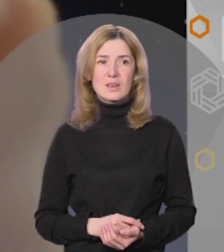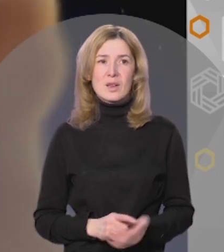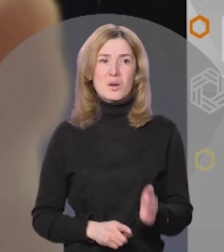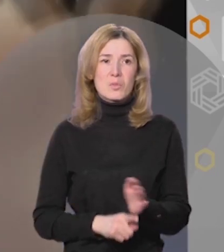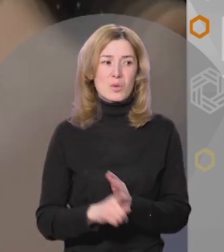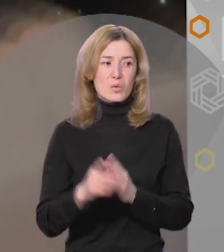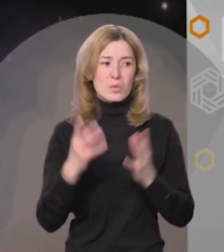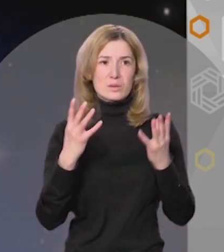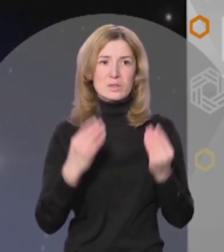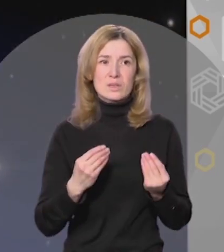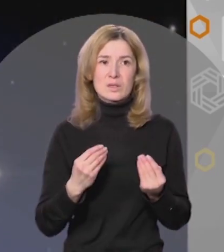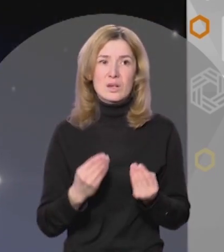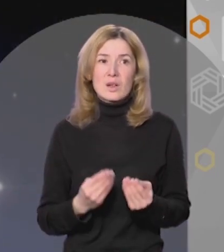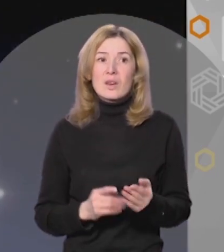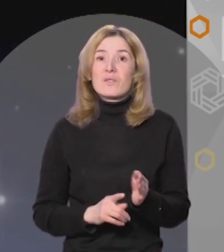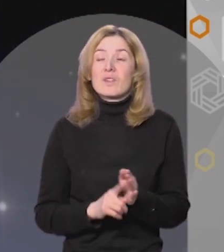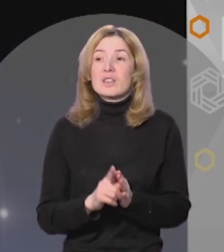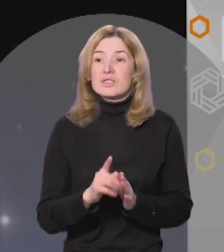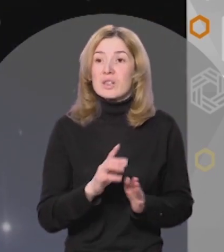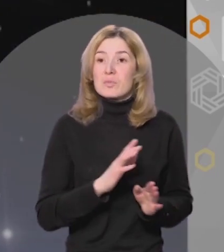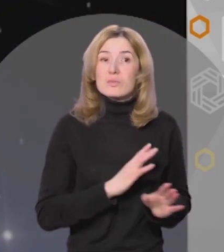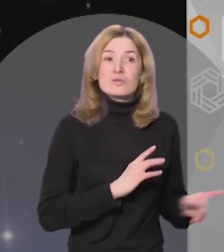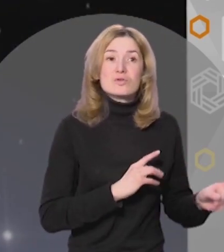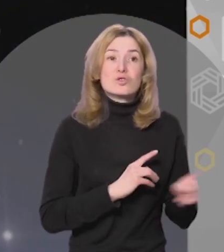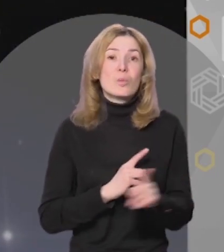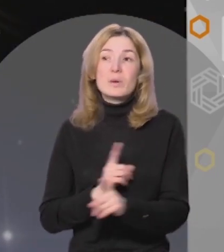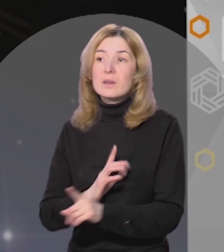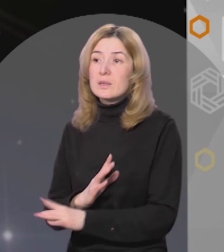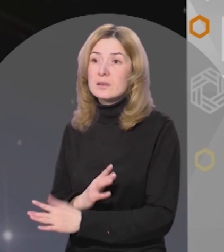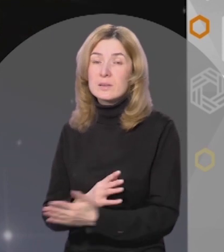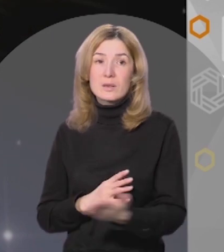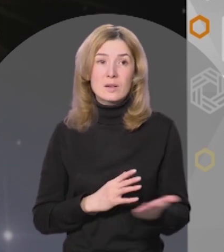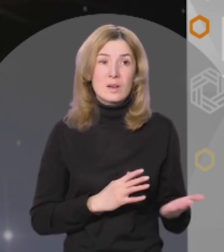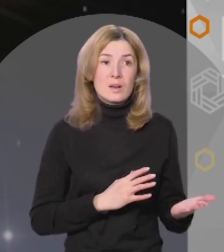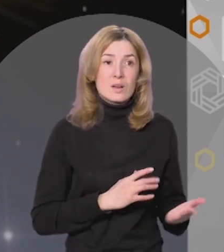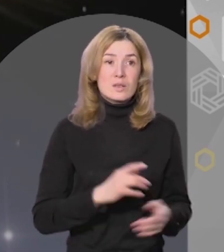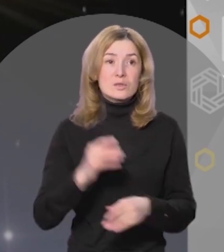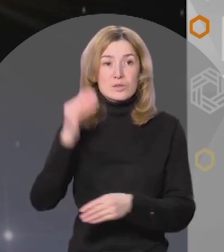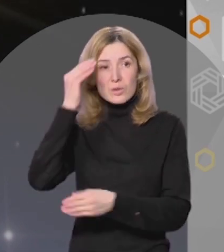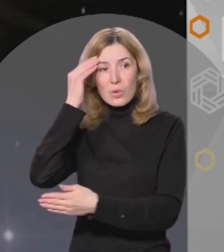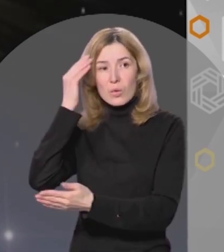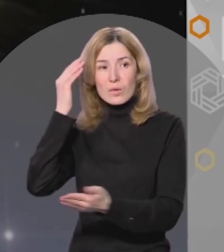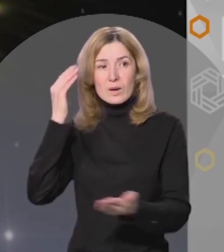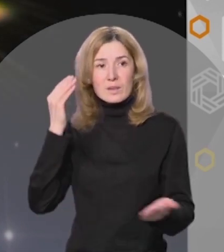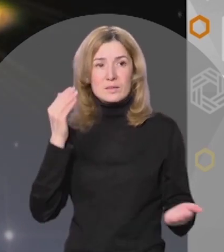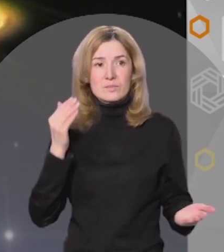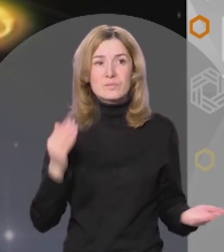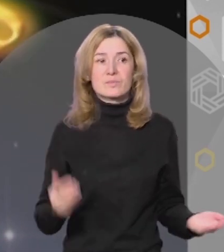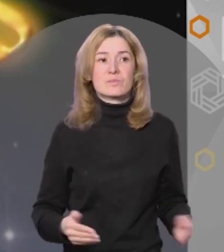Приходит день, и солнце всходит снова. А что вначале было? Было